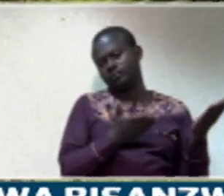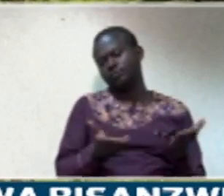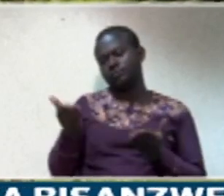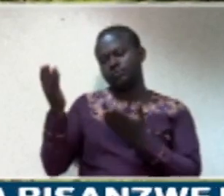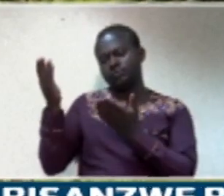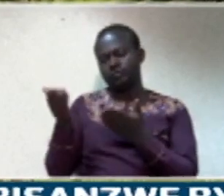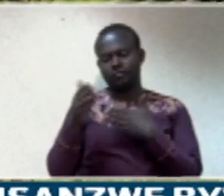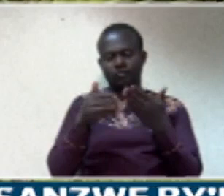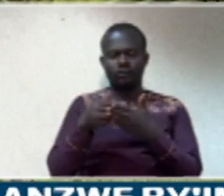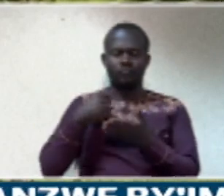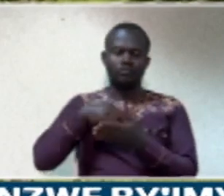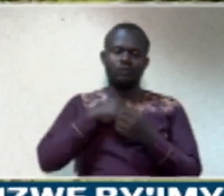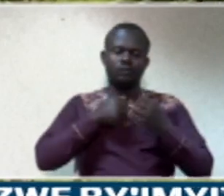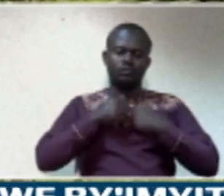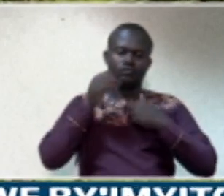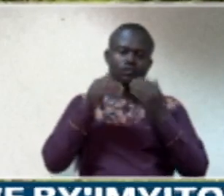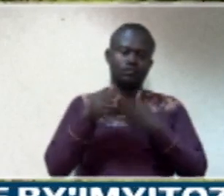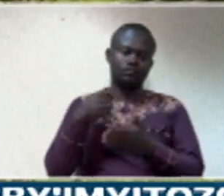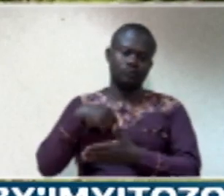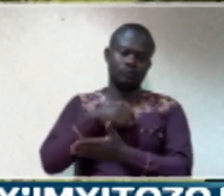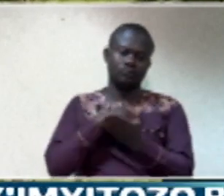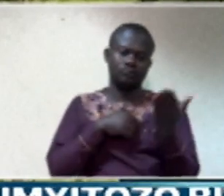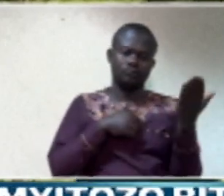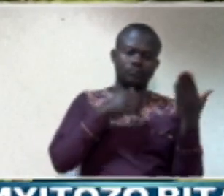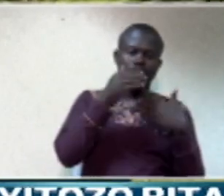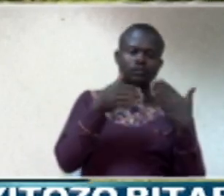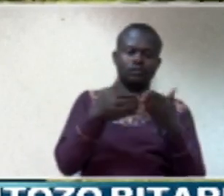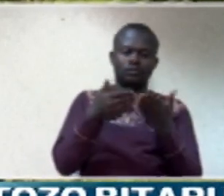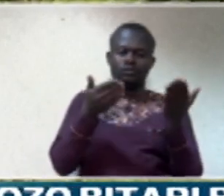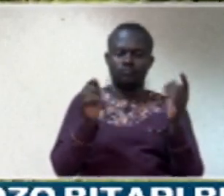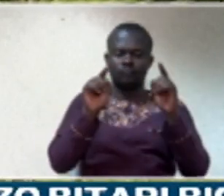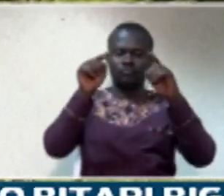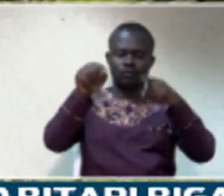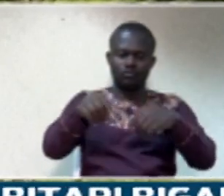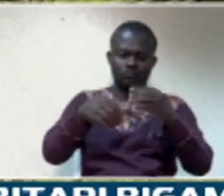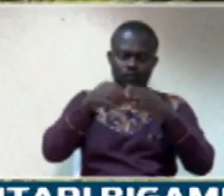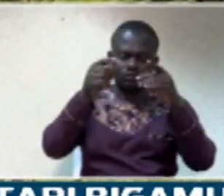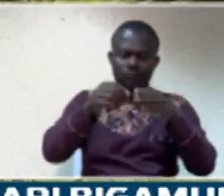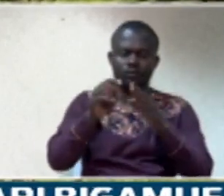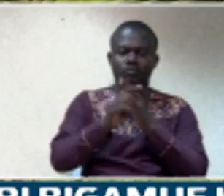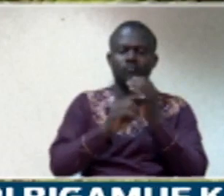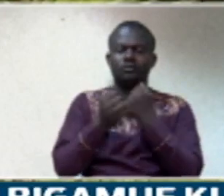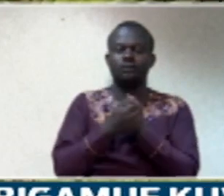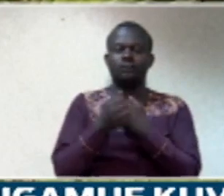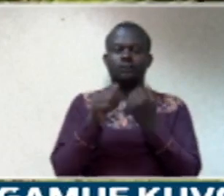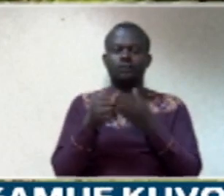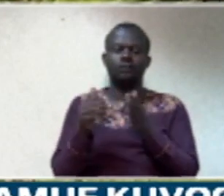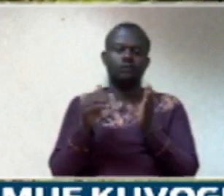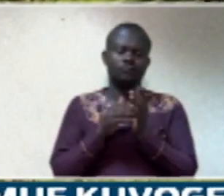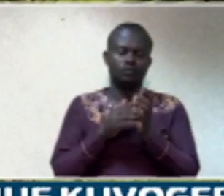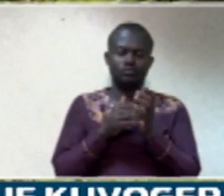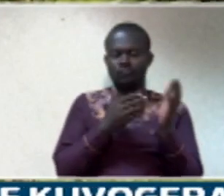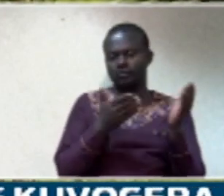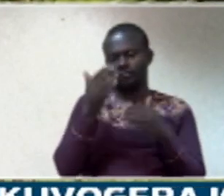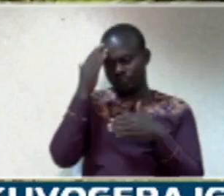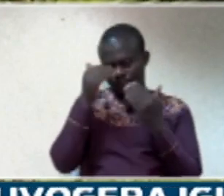abakerarugendo. Abaturarwanda n'abanyarwanda bose baba bahari eka n'abakerarugendo batugana baza mu karere ka Rubavu twarasubiye kwakira abakerarugendo